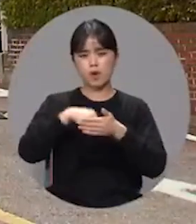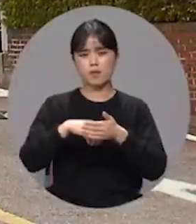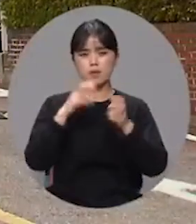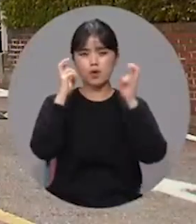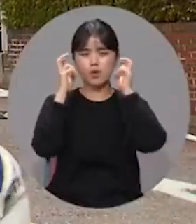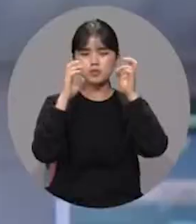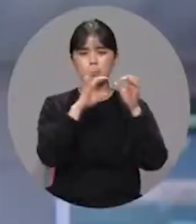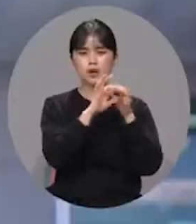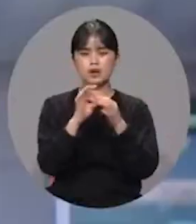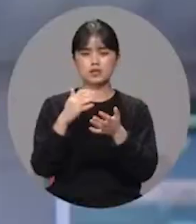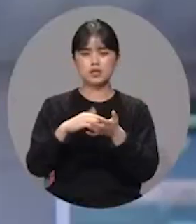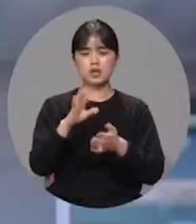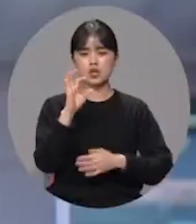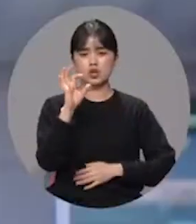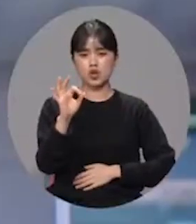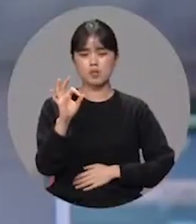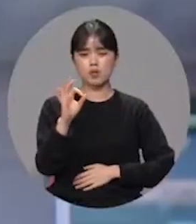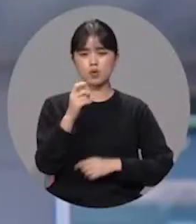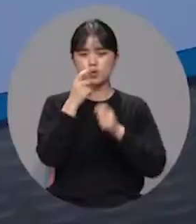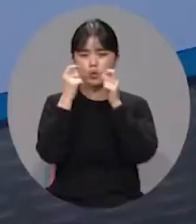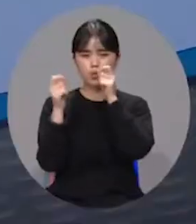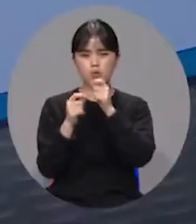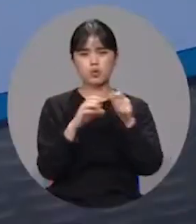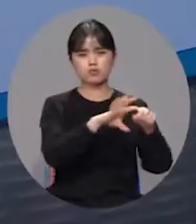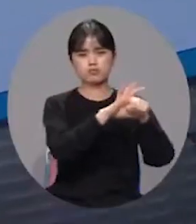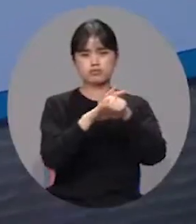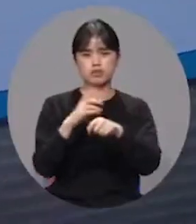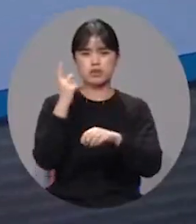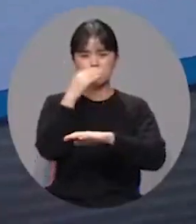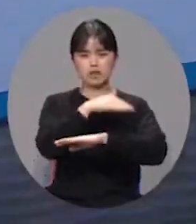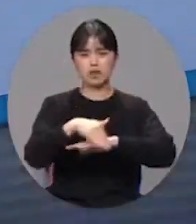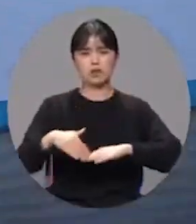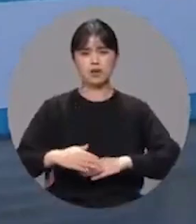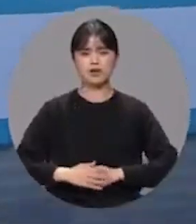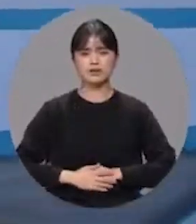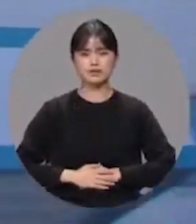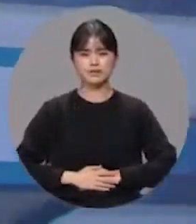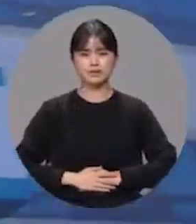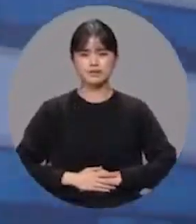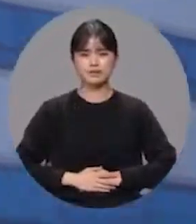업체 관계자 10명을 조만간 검찰에 송치할 예정입니다. MBC 뉴스 허현호입니다.